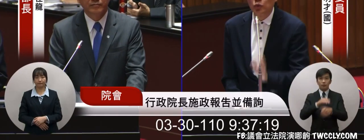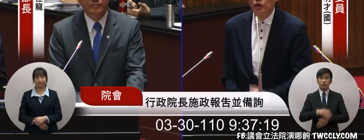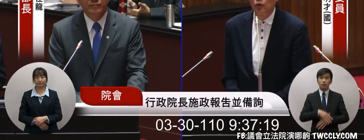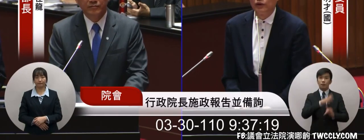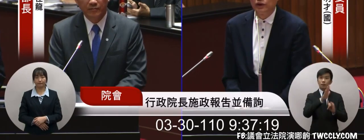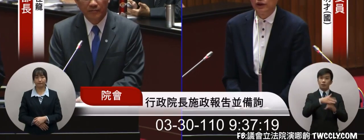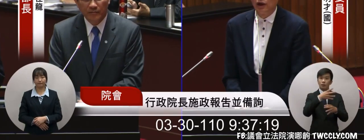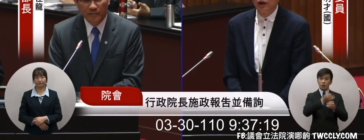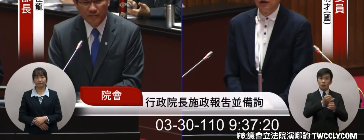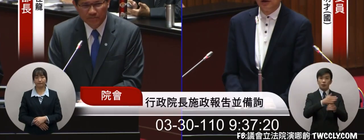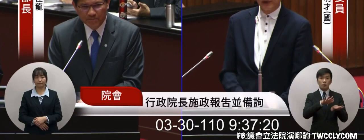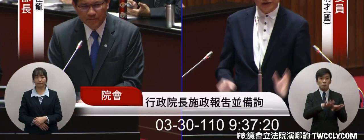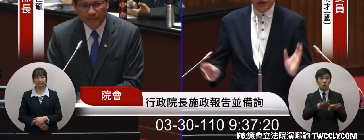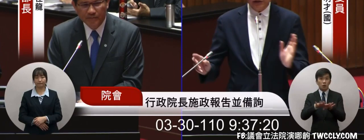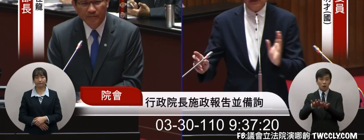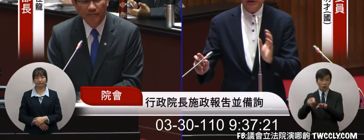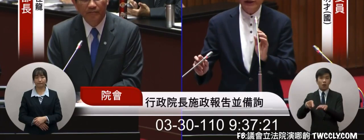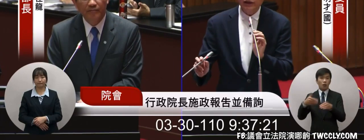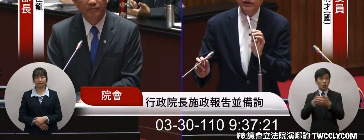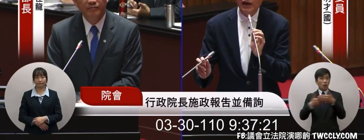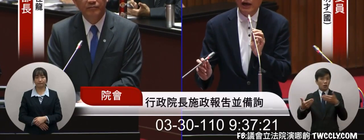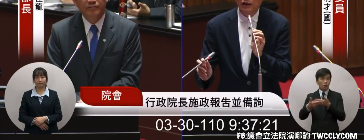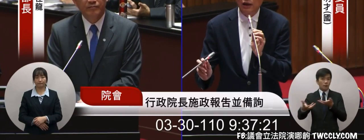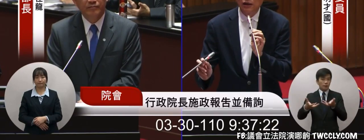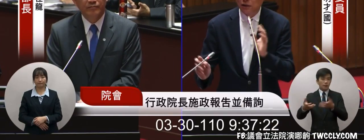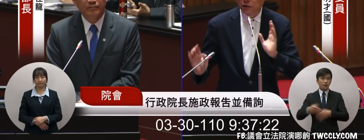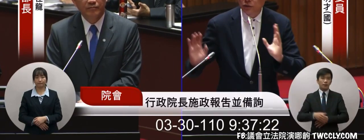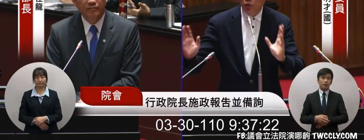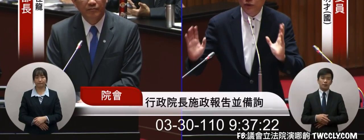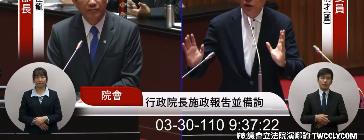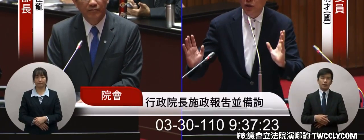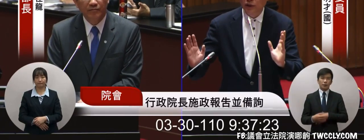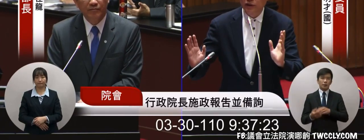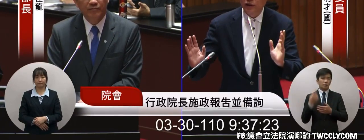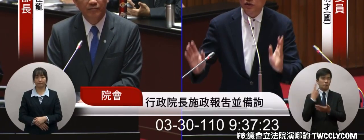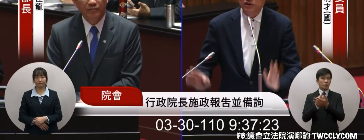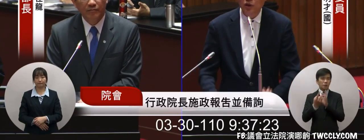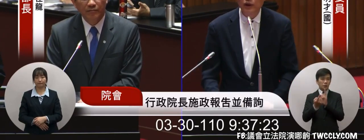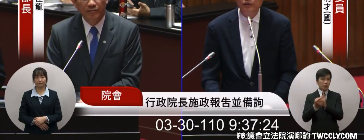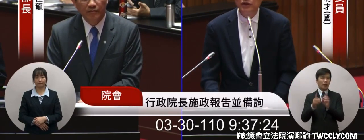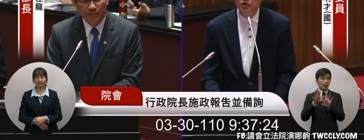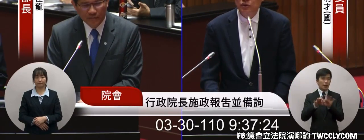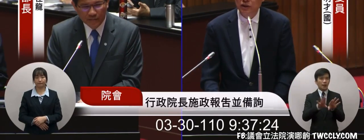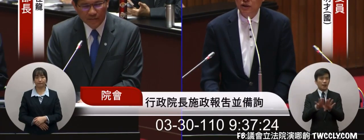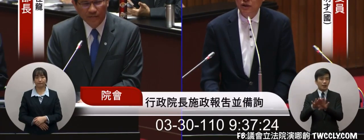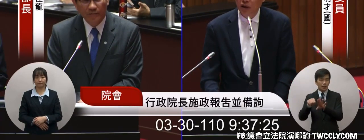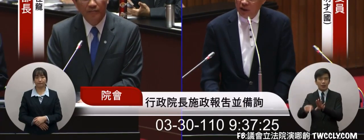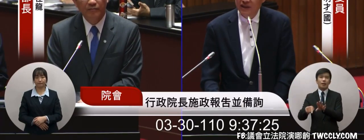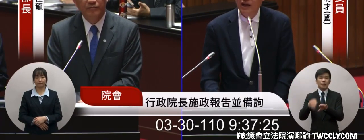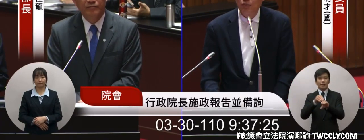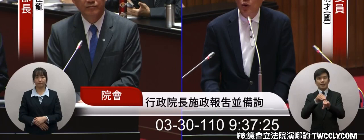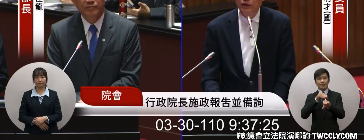輸運的問題每次這個廉價來的啊堵車的問題就成為民眾的一個很大的夢魅